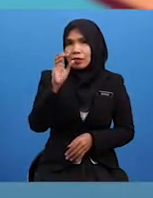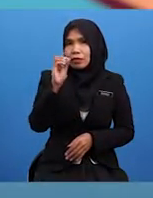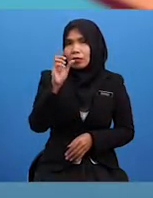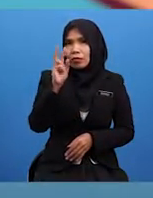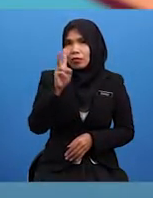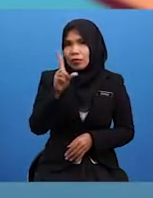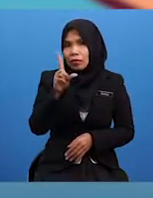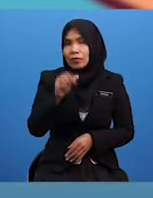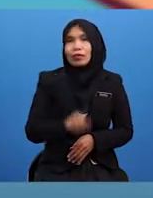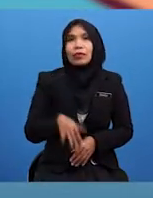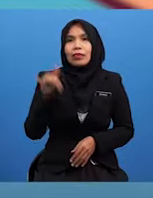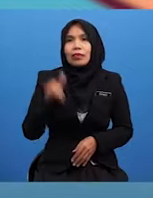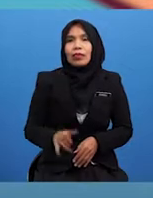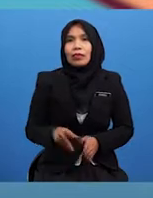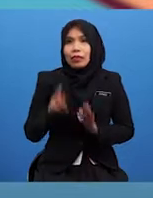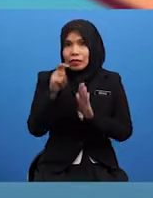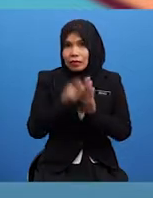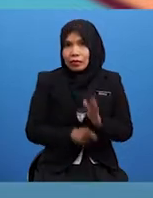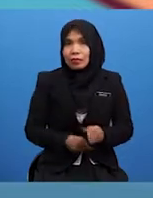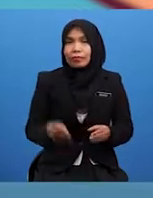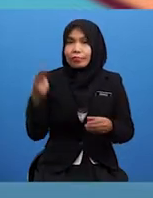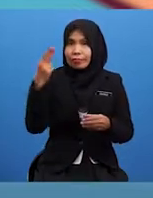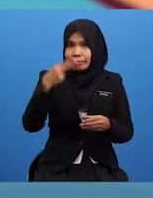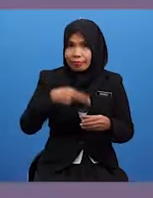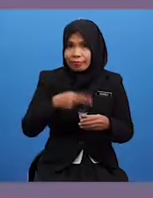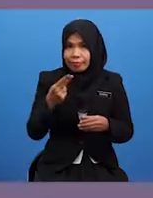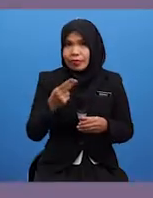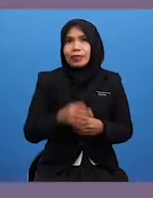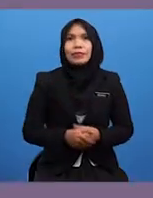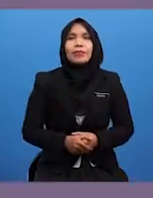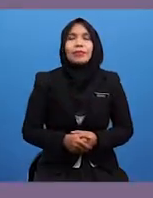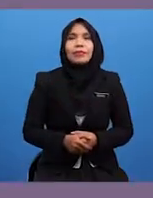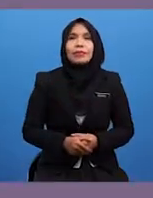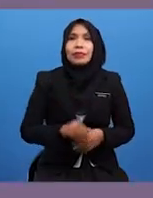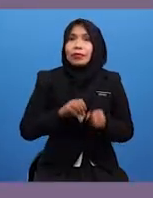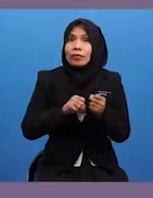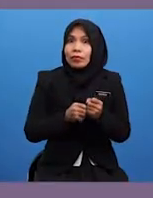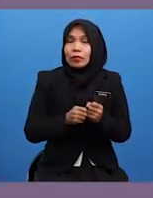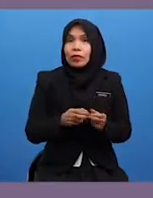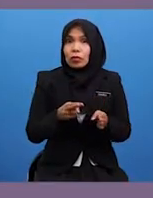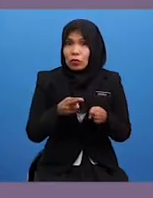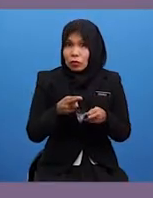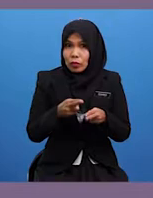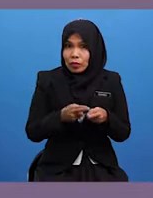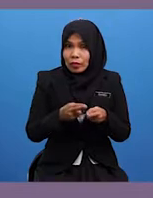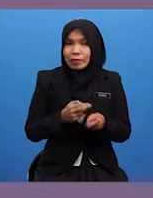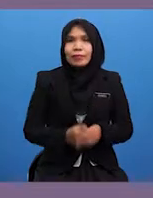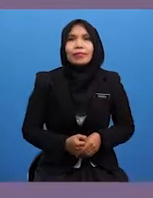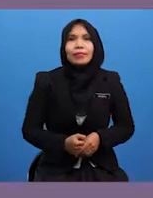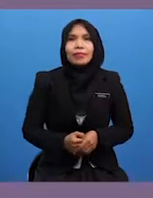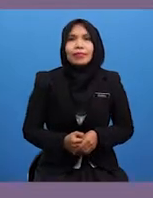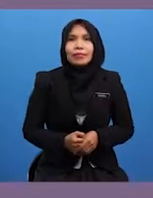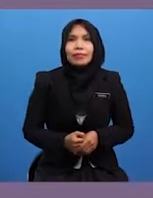Dalam video itu tadi, kita boleh simpulkan bahawa semakin banyak bilangan mentol, semakin